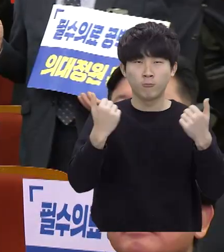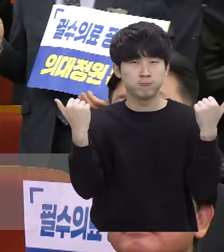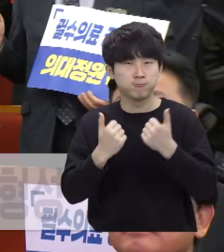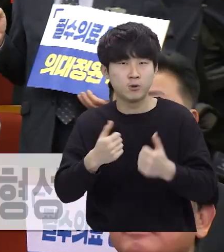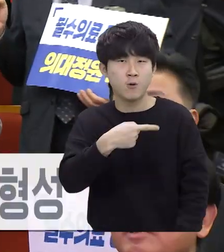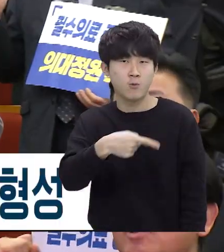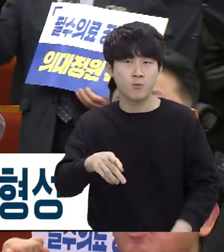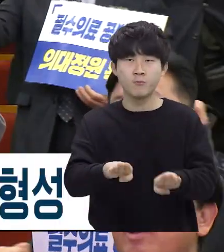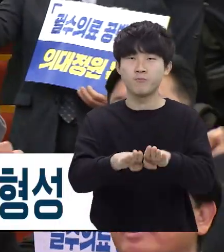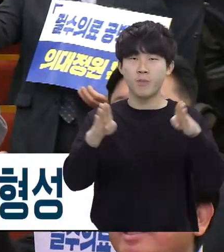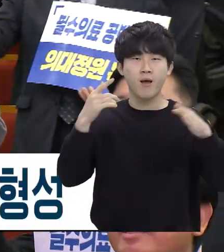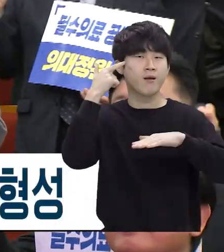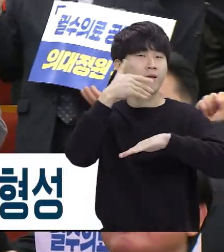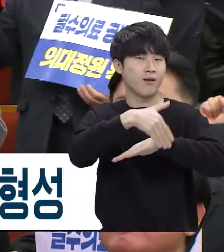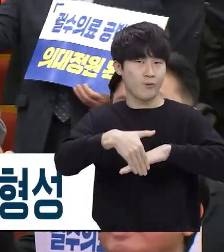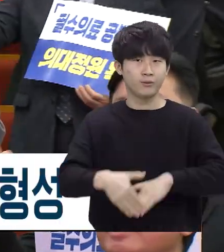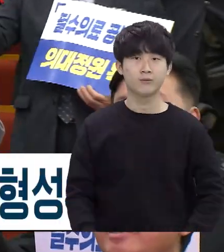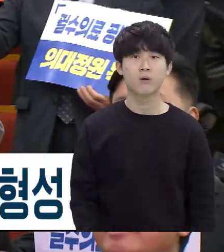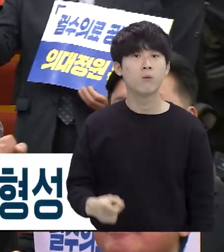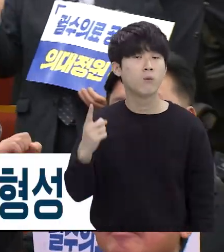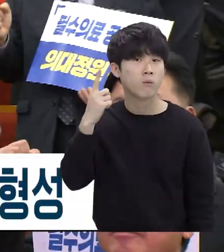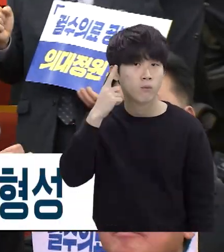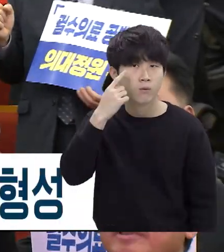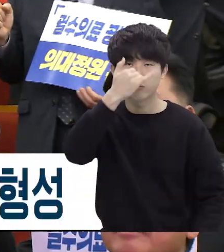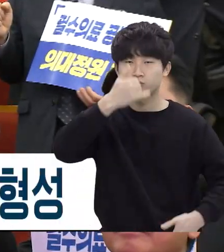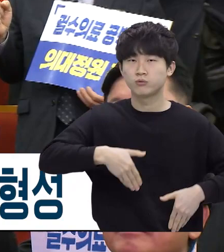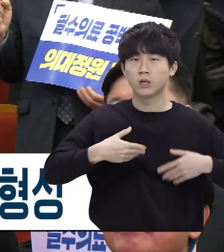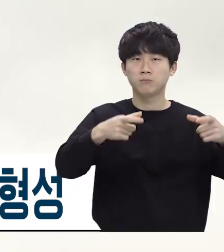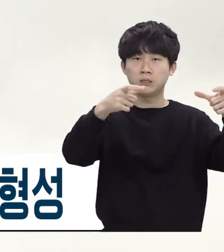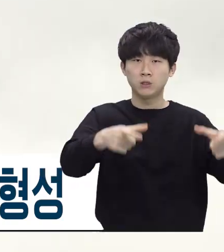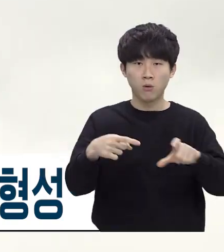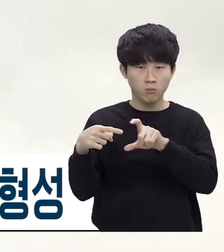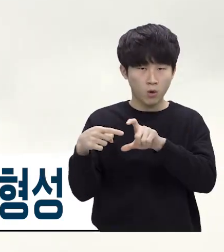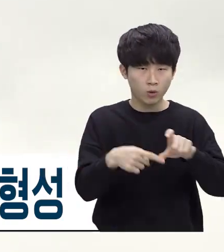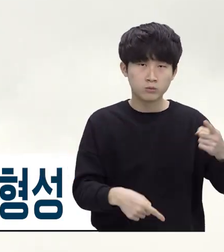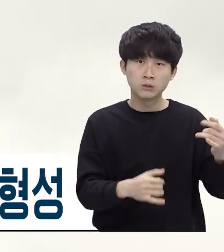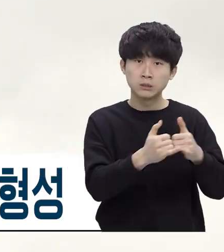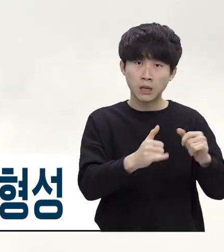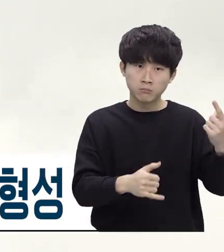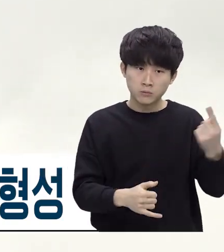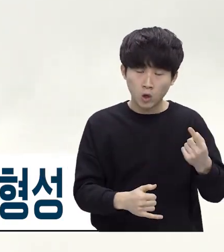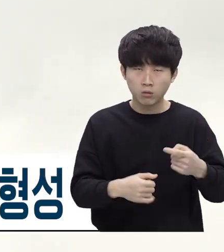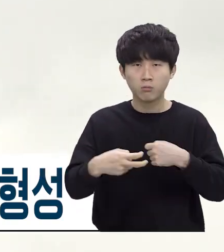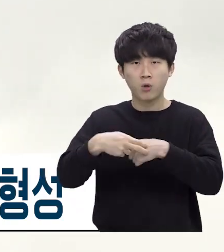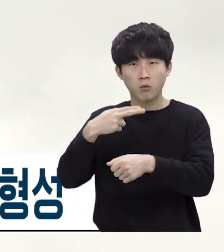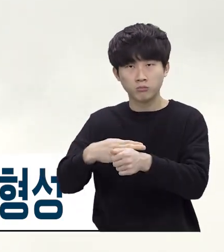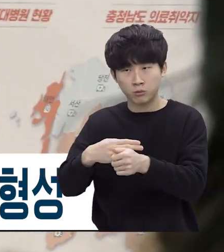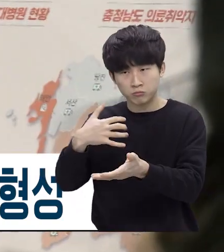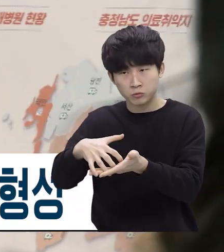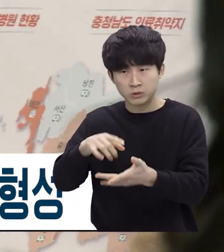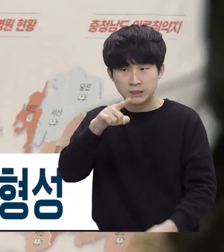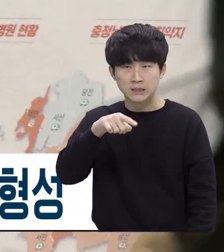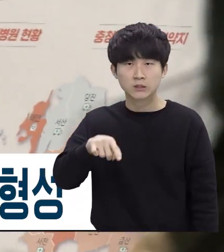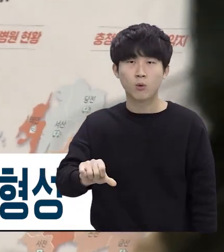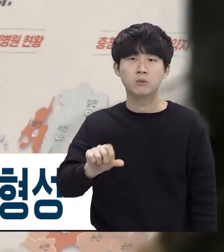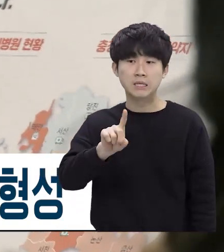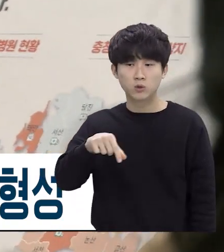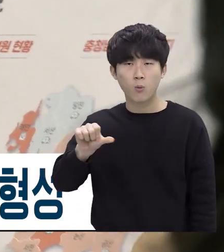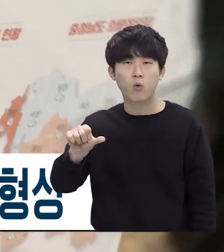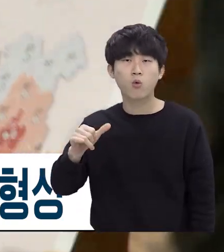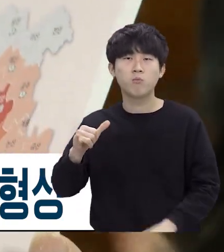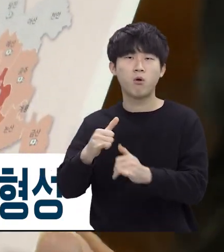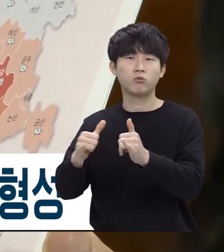개최하며 여론 형성에 나설 예정인데요. 충남은 인구 1,000명당 의사 수가 1.5명으로 전국 최저